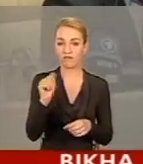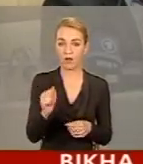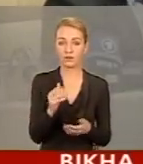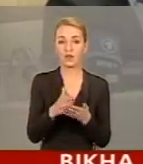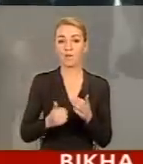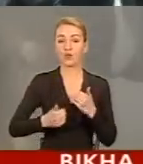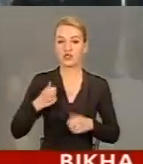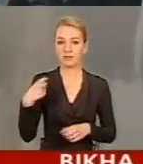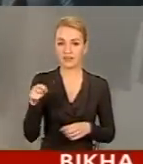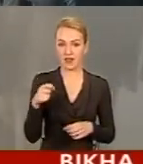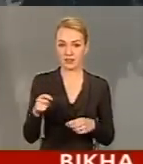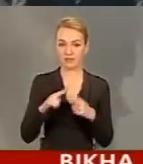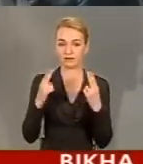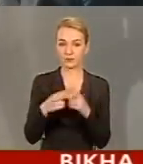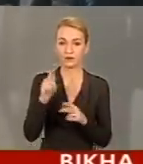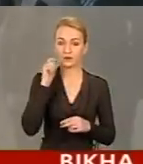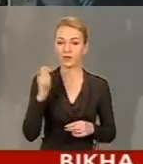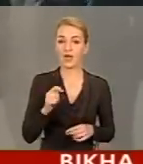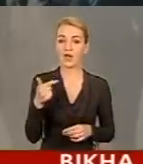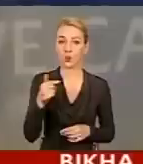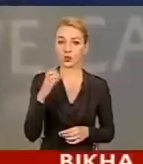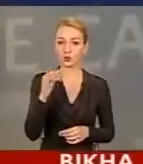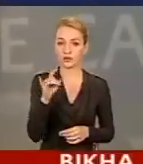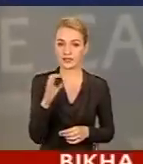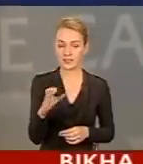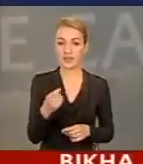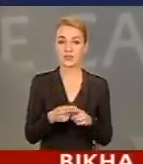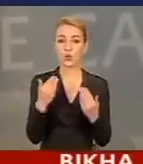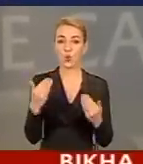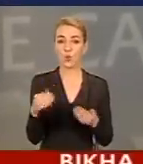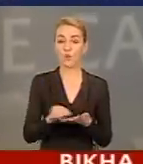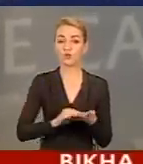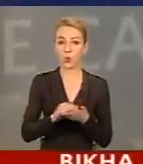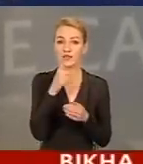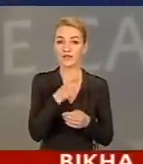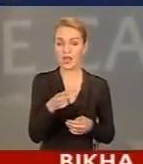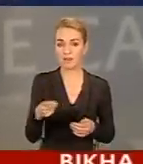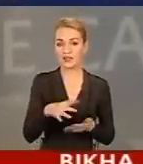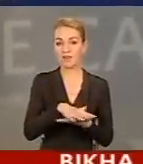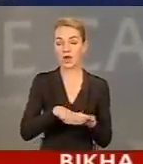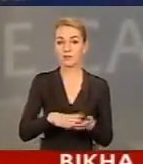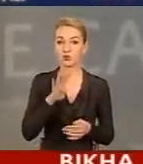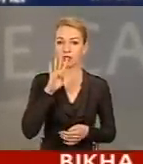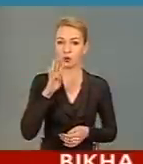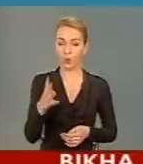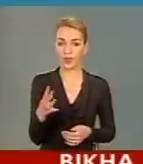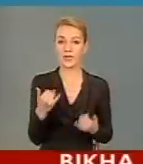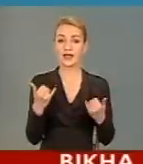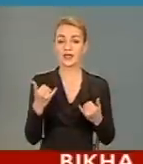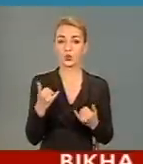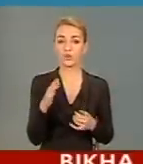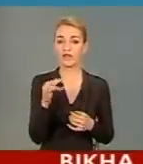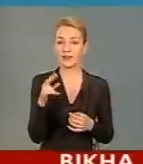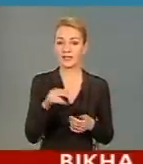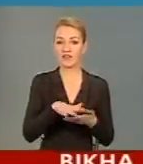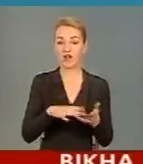почесний президент Федерації футболу України Григорій Суркіс. Це його повторний термін, він триватиме 4 роки. Нині у Відні